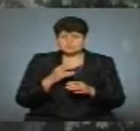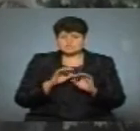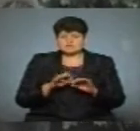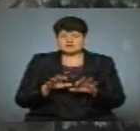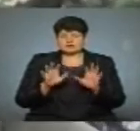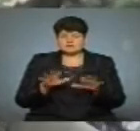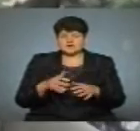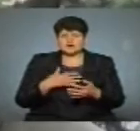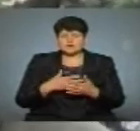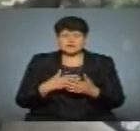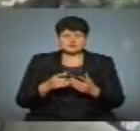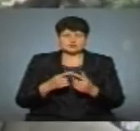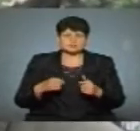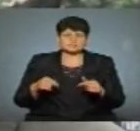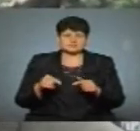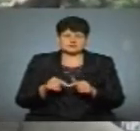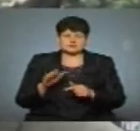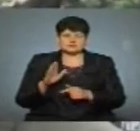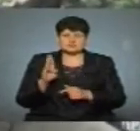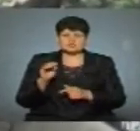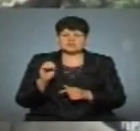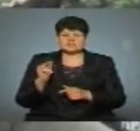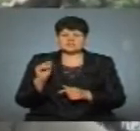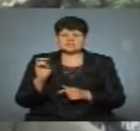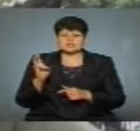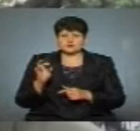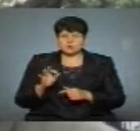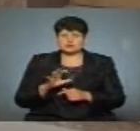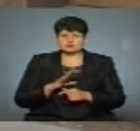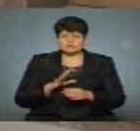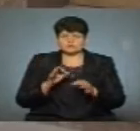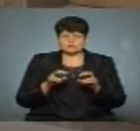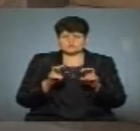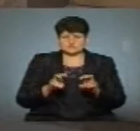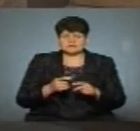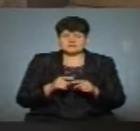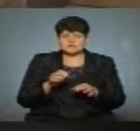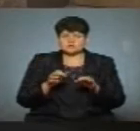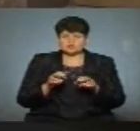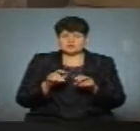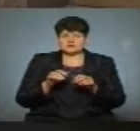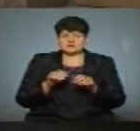організації «Тернопільська правозахисна група» Володимир Шевченко, який був на судовому засіданні. В даній судовій справі ми